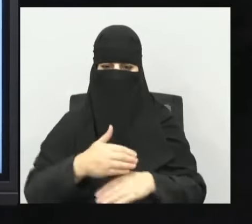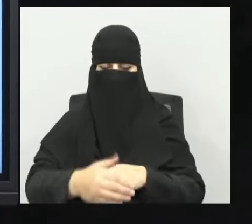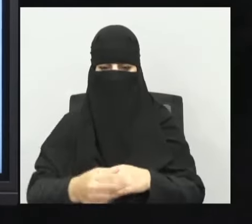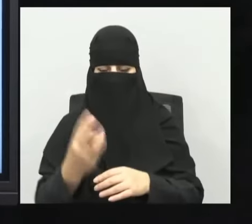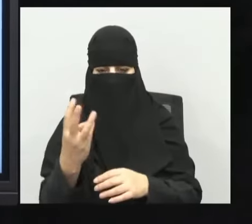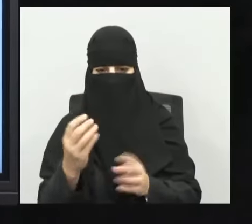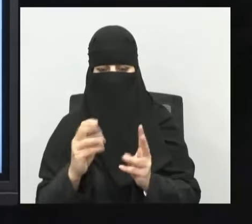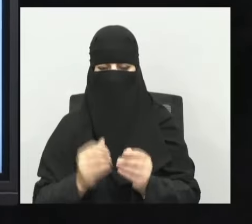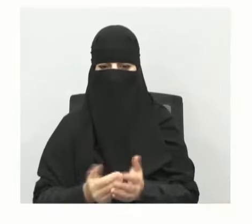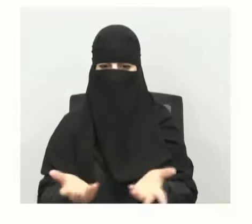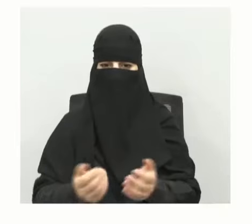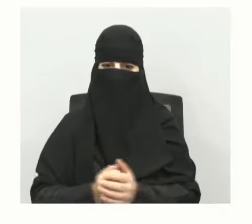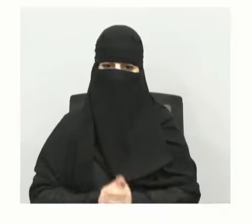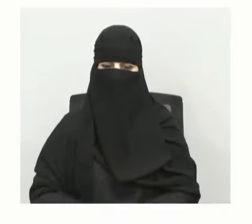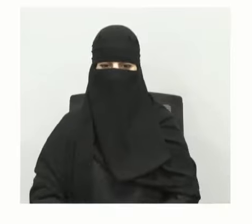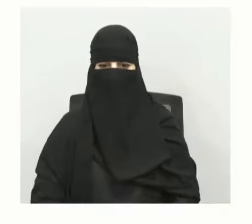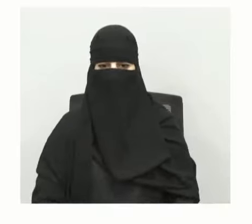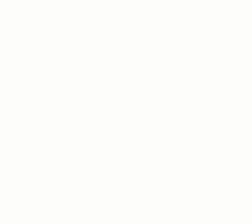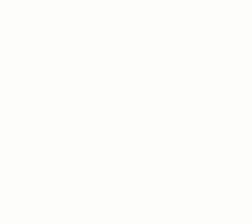ثواني معدوده بارك الله فيكم